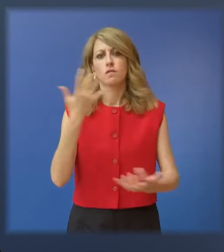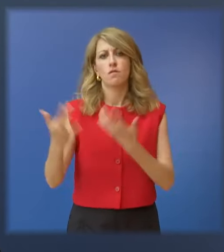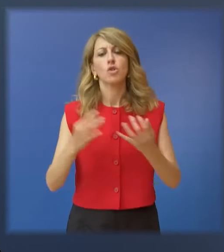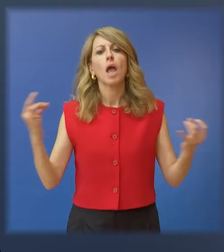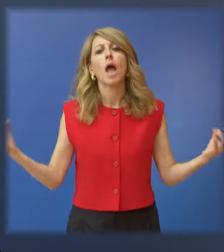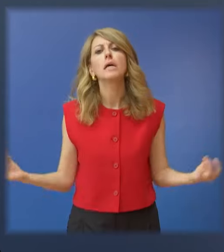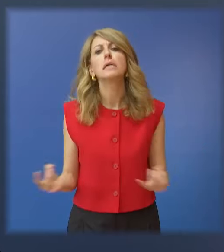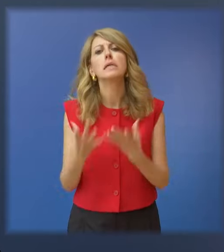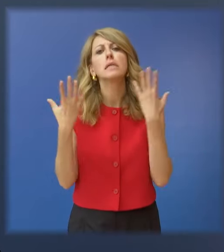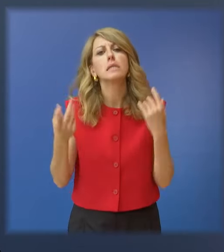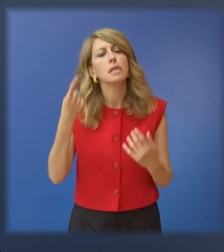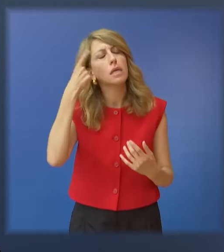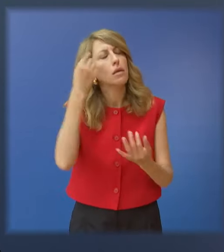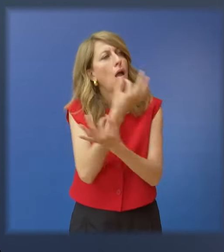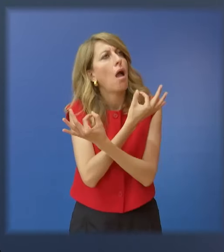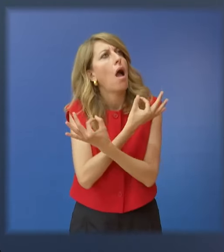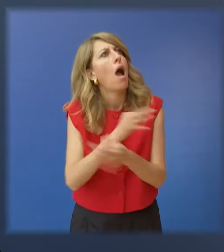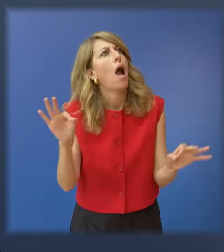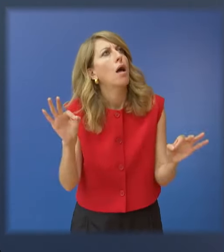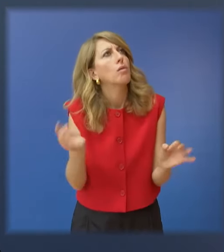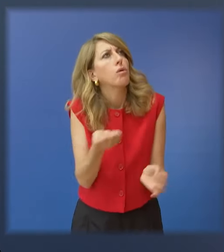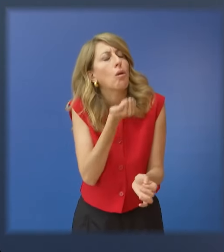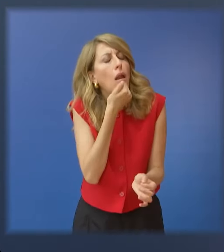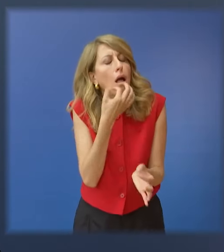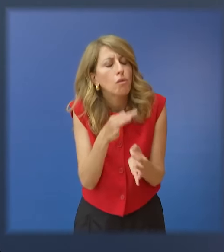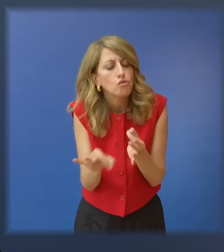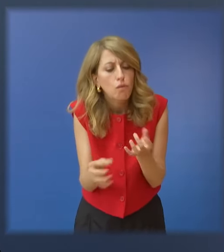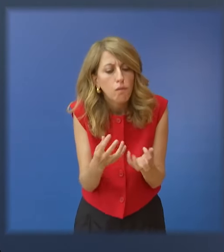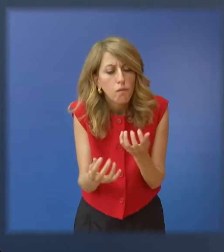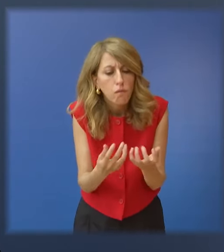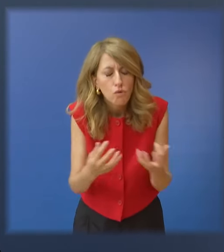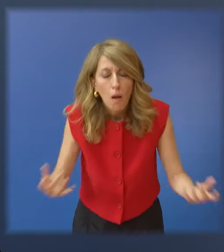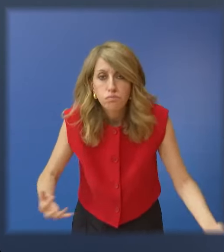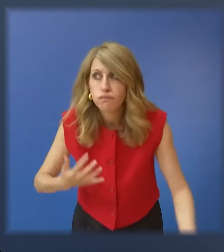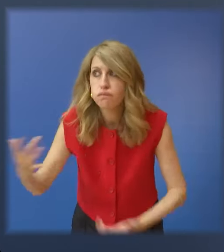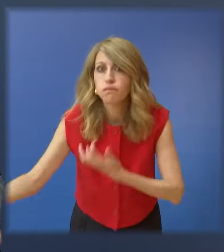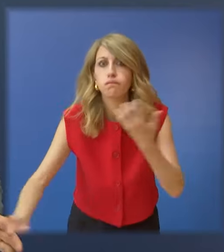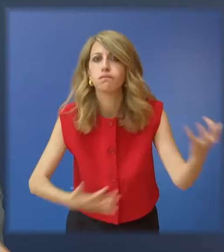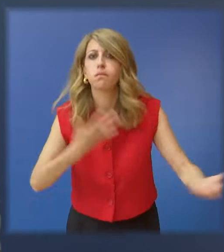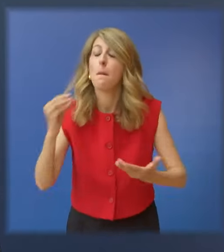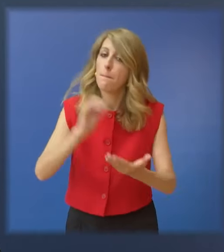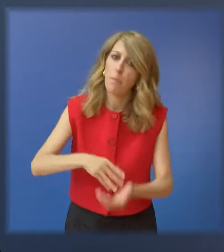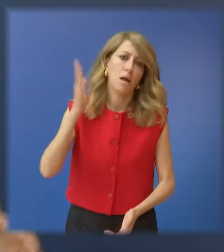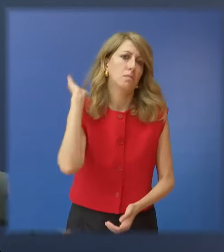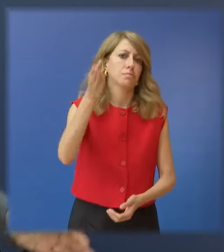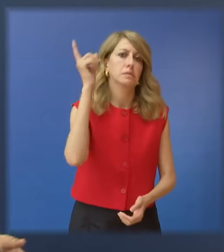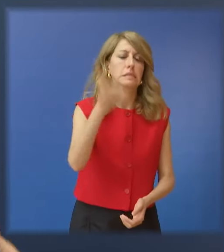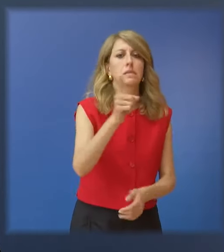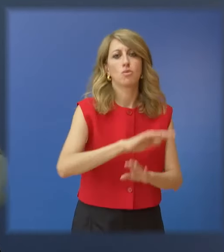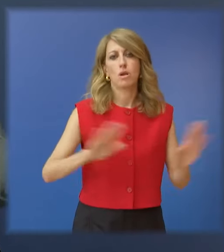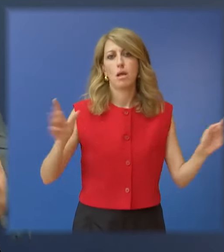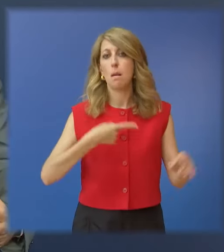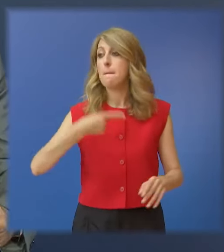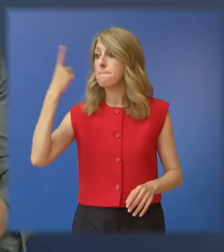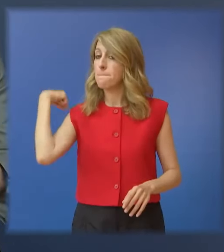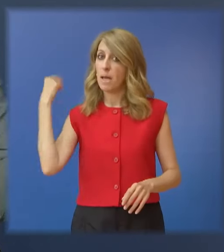αυστηρό νομοθετικό πλαίσιο επίσης βλέπουμε να εφαρμόζεται υπάρχουνε λοιπόν συλλήψεις σε πολλές περιπτώσεις και το περσινό καλοκαίρι είχαμε